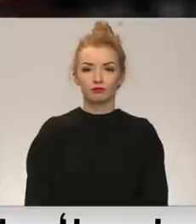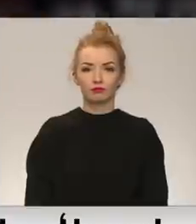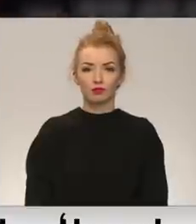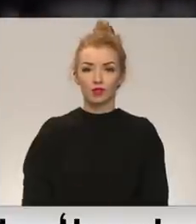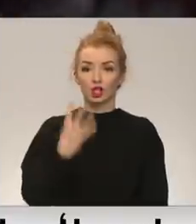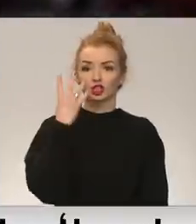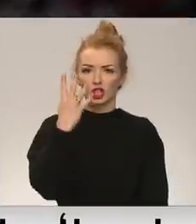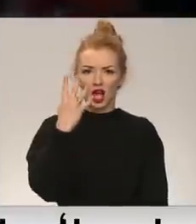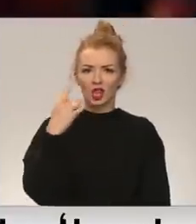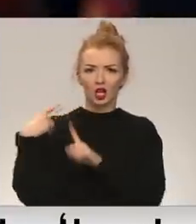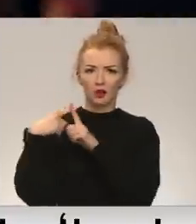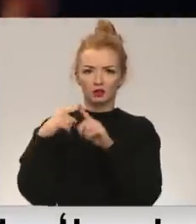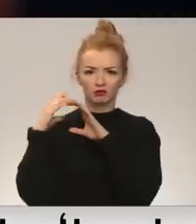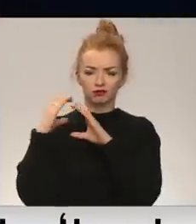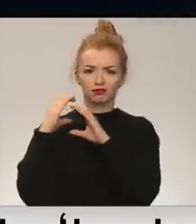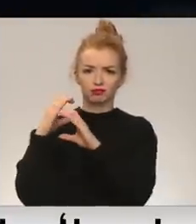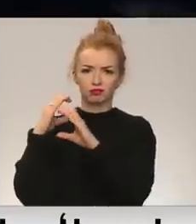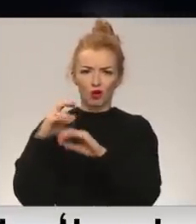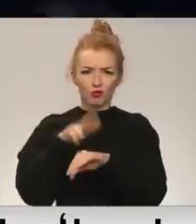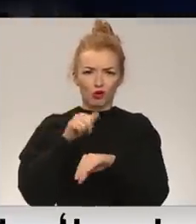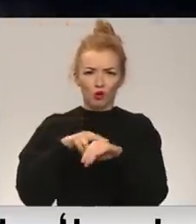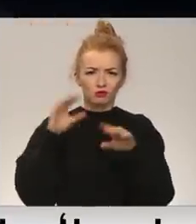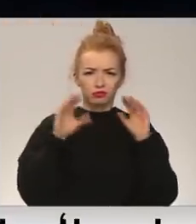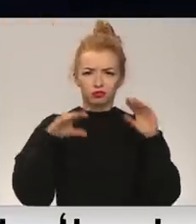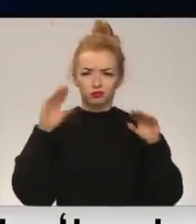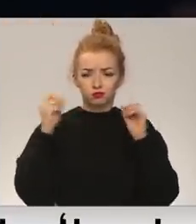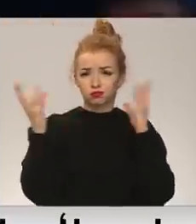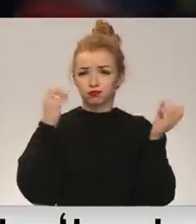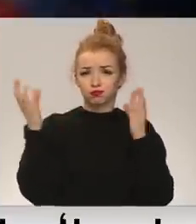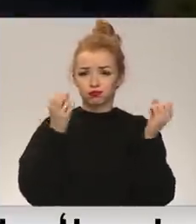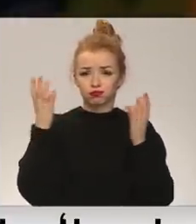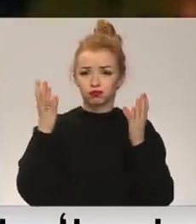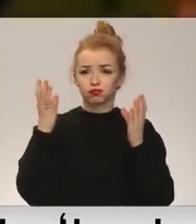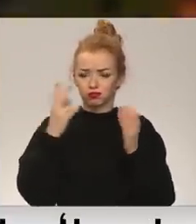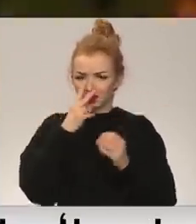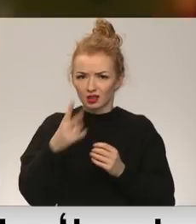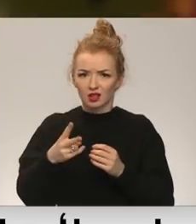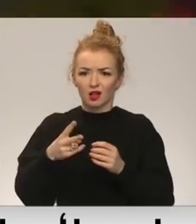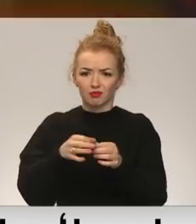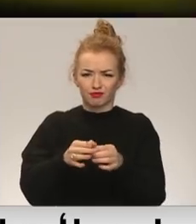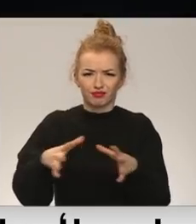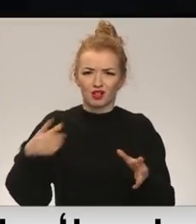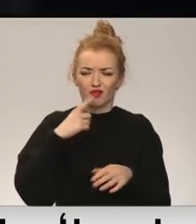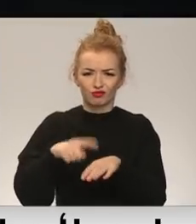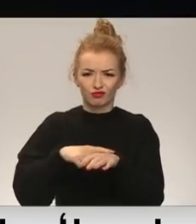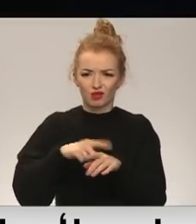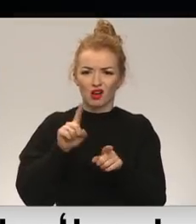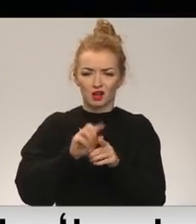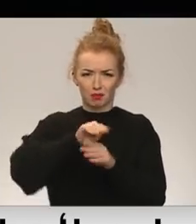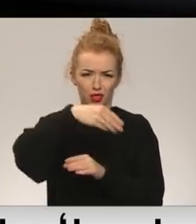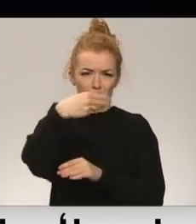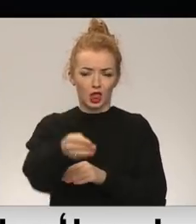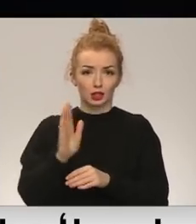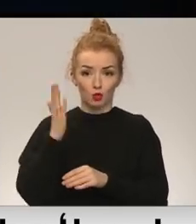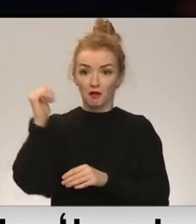Četras neatliekamās palīdzības brigādes vairāk policijas auto ar bākugunīm uz asfalta, asinis un atlūzes. Tādu skati vakar īs